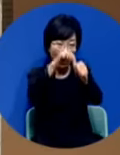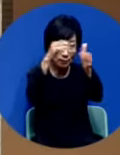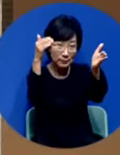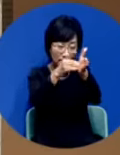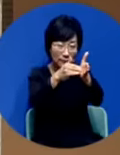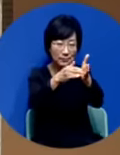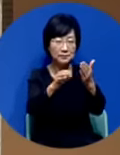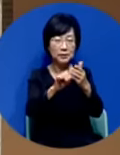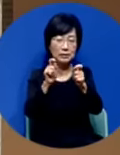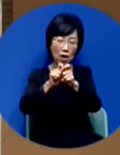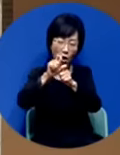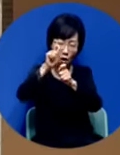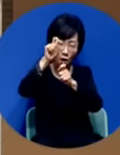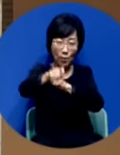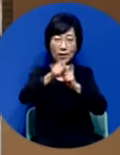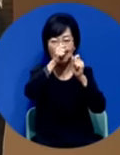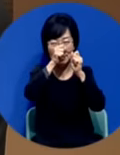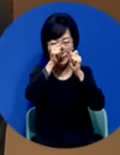如果这个人他真的领受了福音的话，就是永恒的机会。